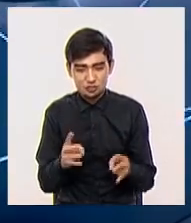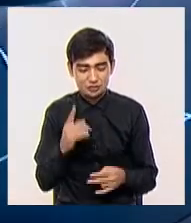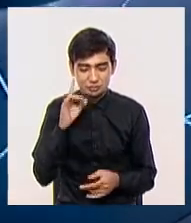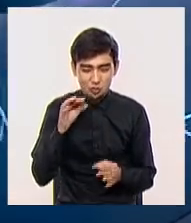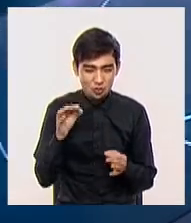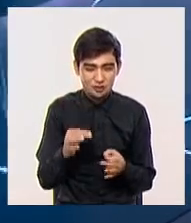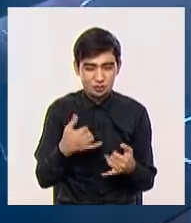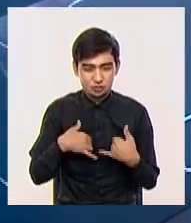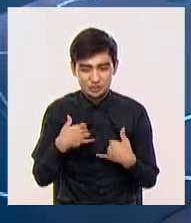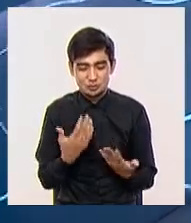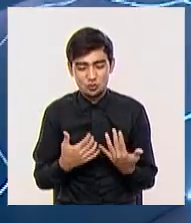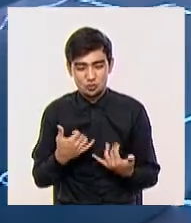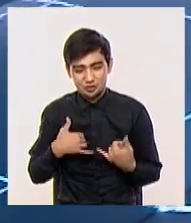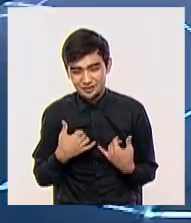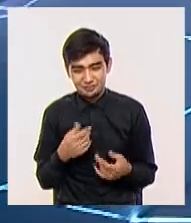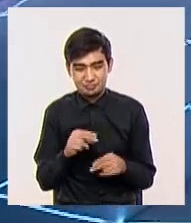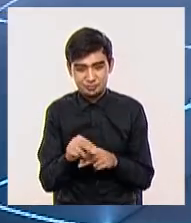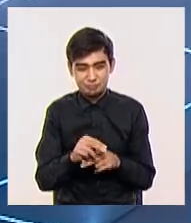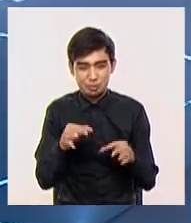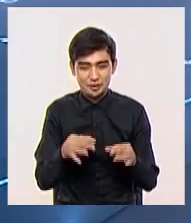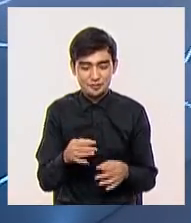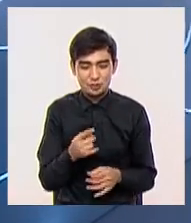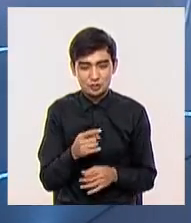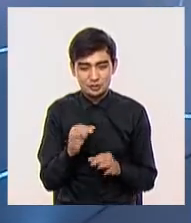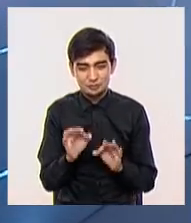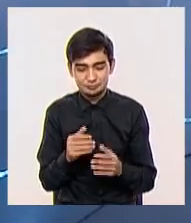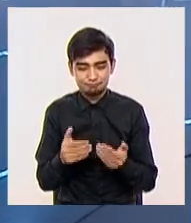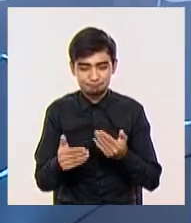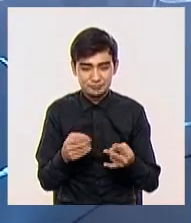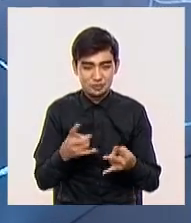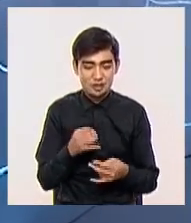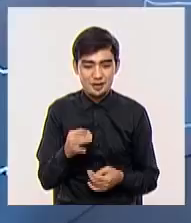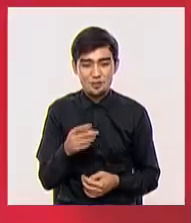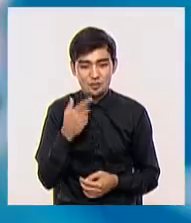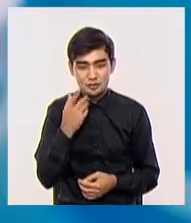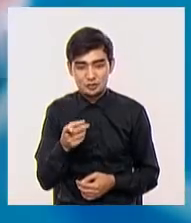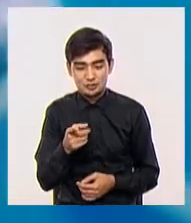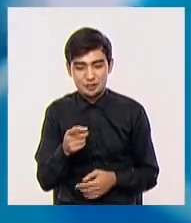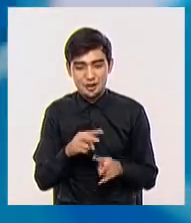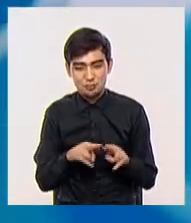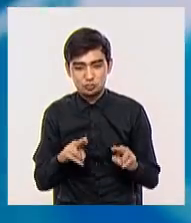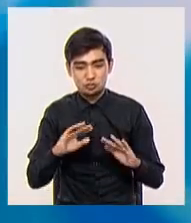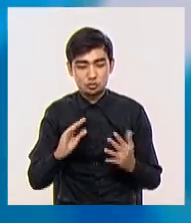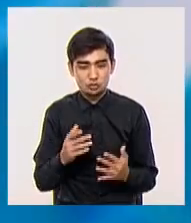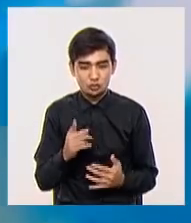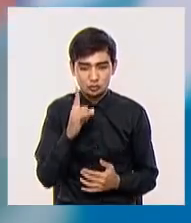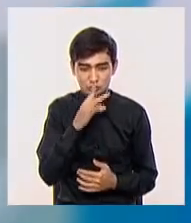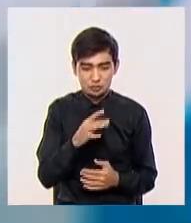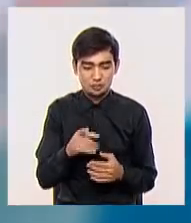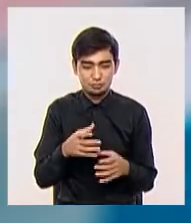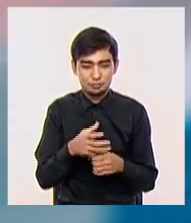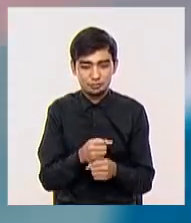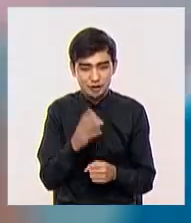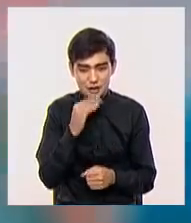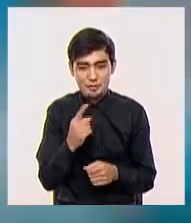психологтар немесе мұғалімдер осы тарапта балалармен жұмыс жүргізген кезде, сол кезде бұндай жағдайлар азаюы